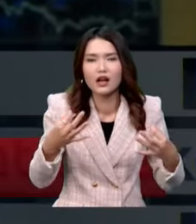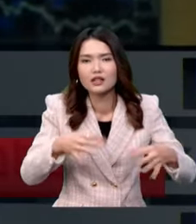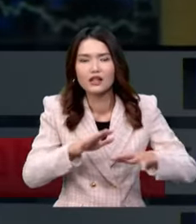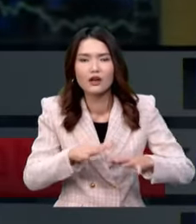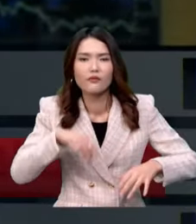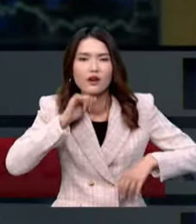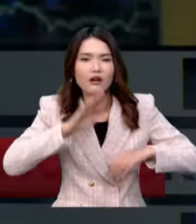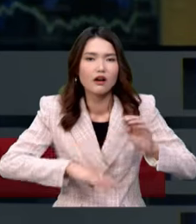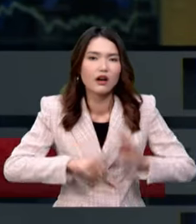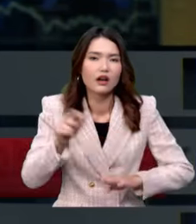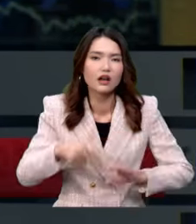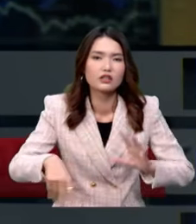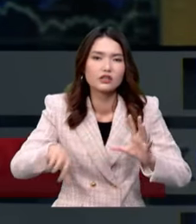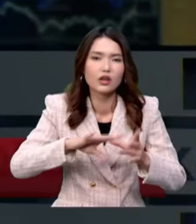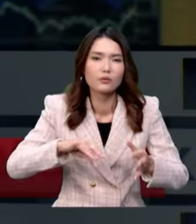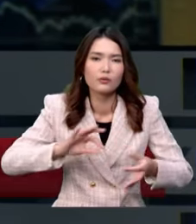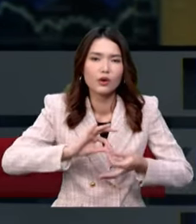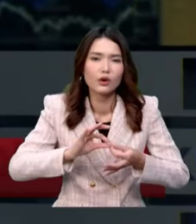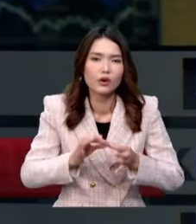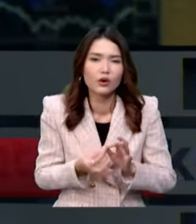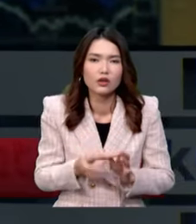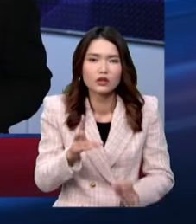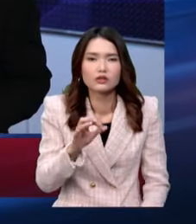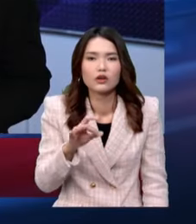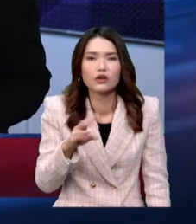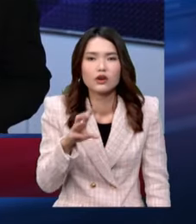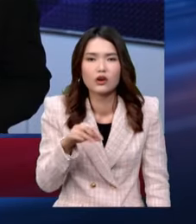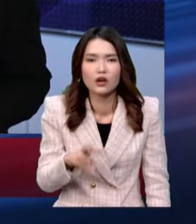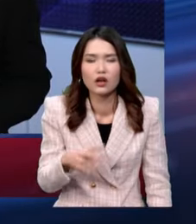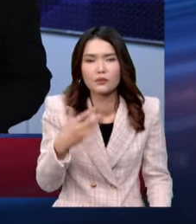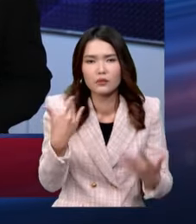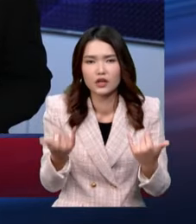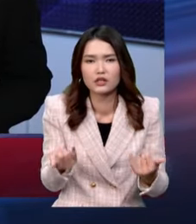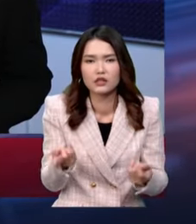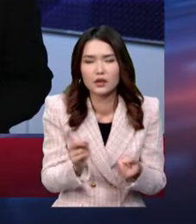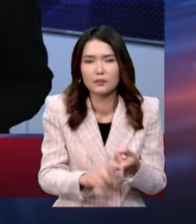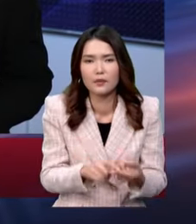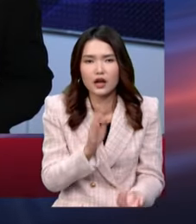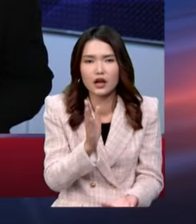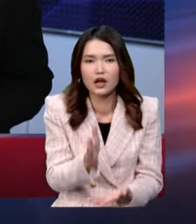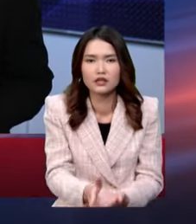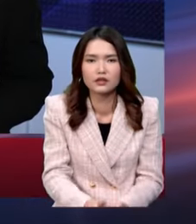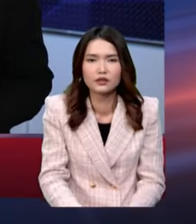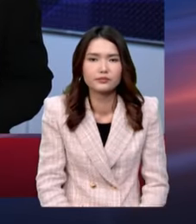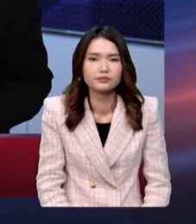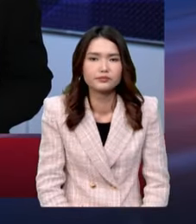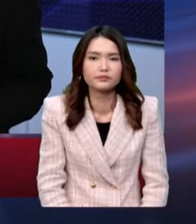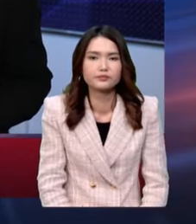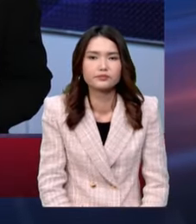эксперты. Все подробности у Курке Мусибалиевой. Она сейчас с нами на связи. Куркем.